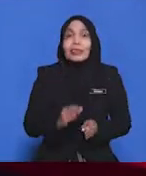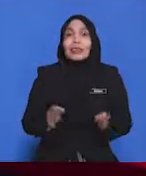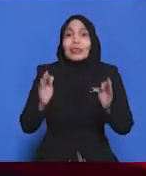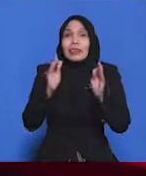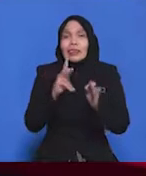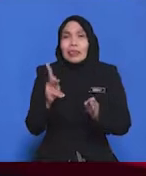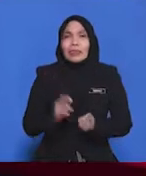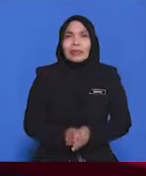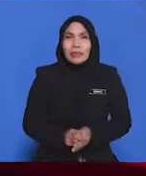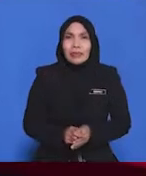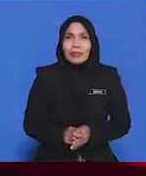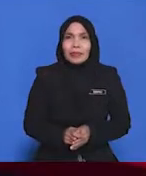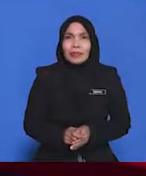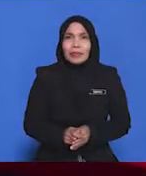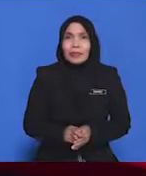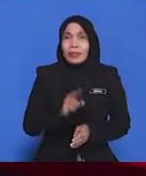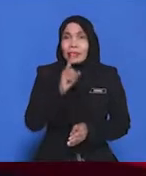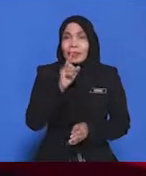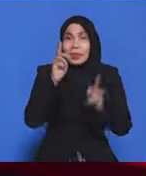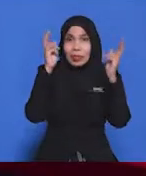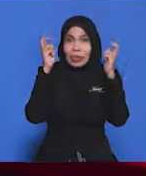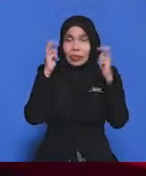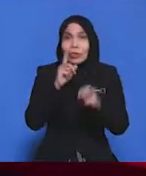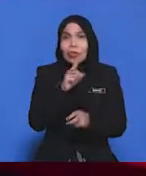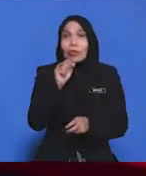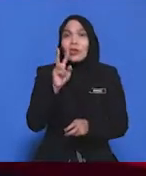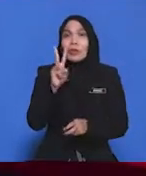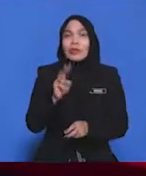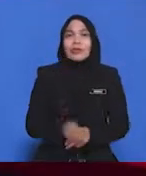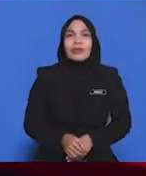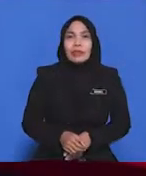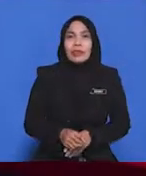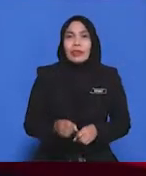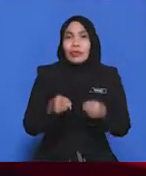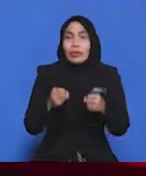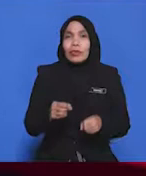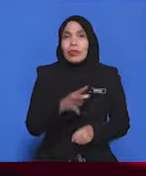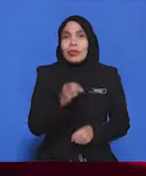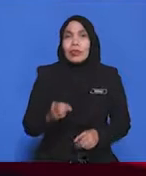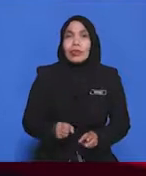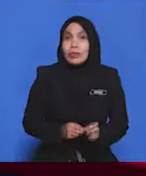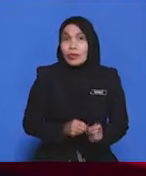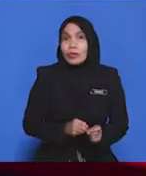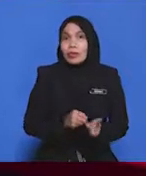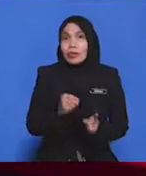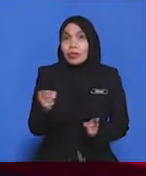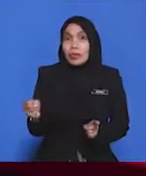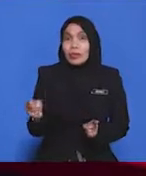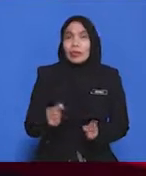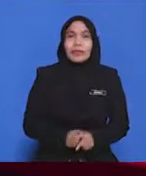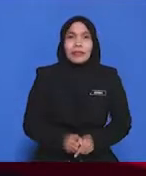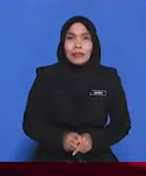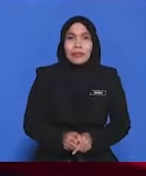mengenai subtajuk 1.2 iaitu sukan dan sosialisasi. Sukan